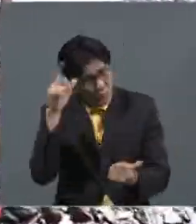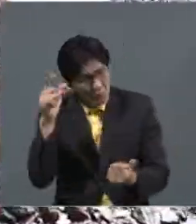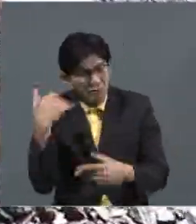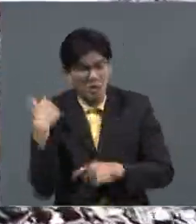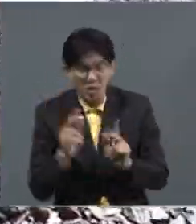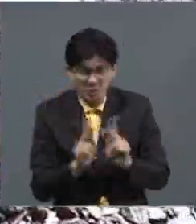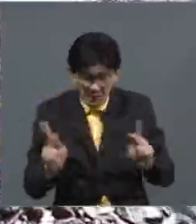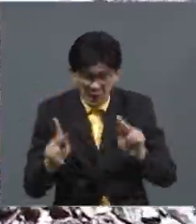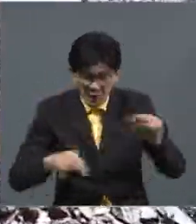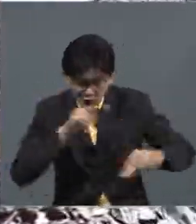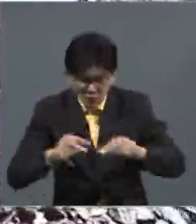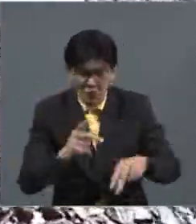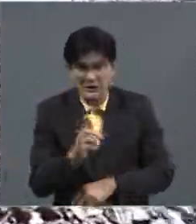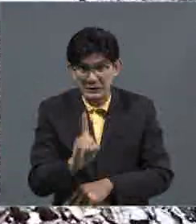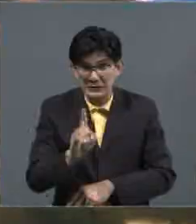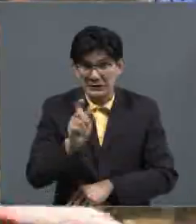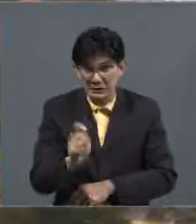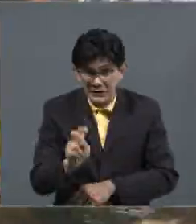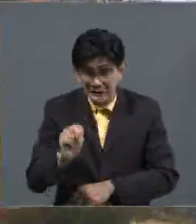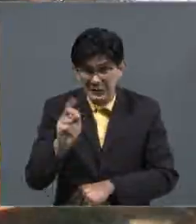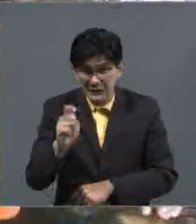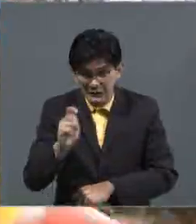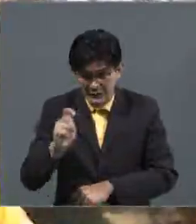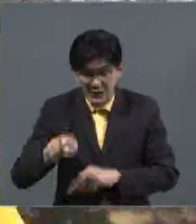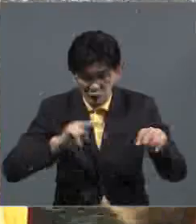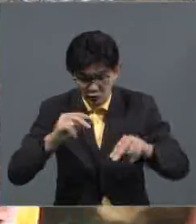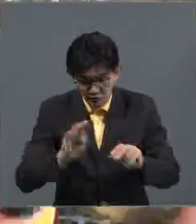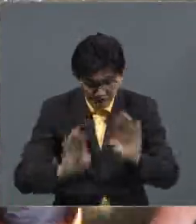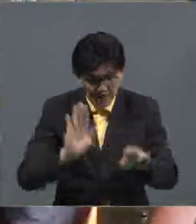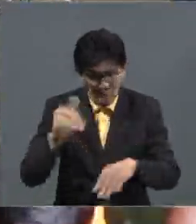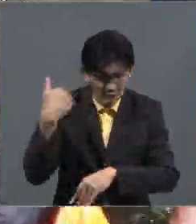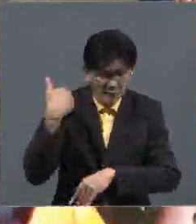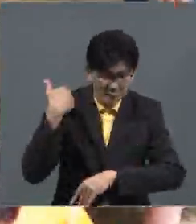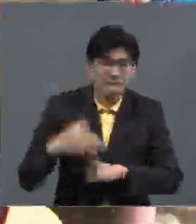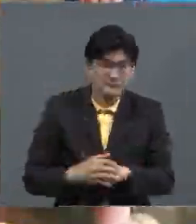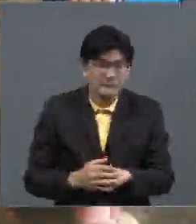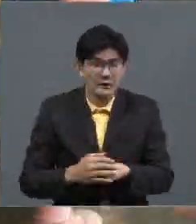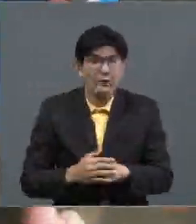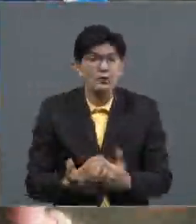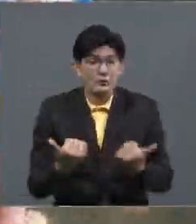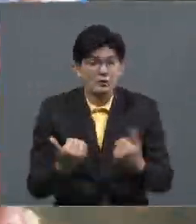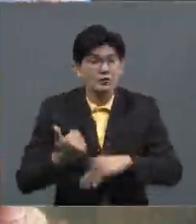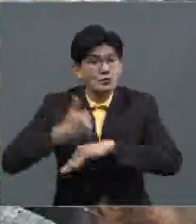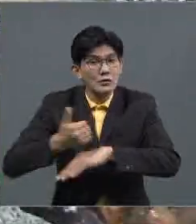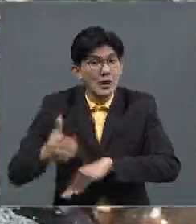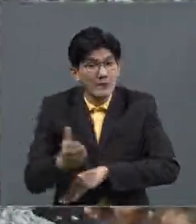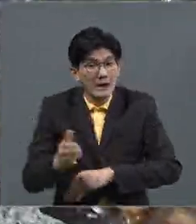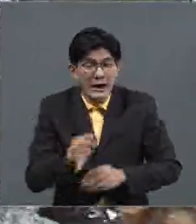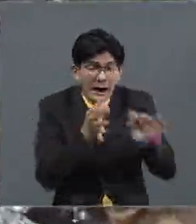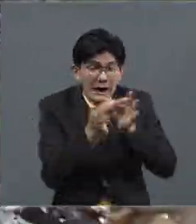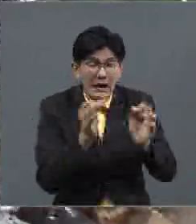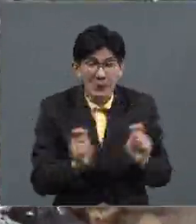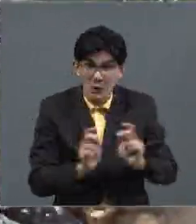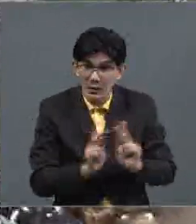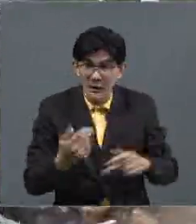ตรวจ DNA เทียบไปเลยจะได้ชัดเจนทางด้านอธิบดีกรมประมงคุณบัญชาสุขแก้วก็ได้ชี้แจงกับคณะอนุกรรมการ